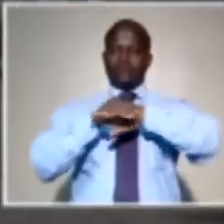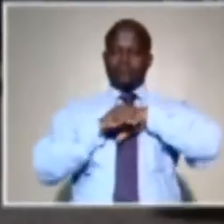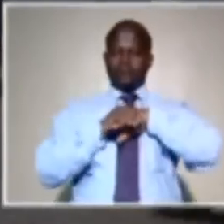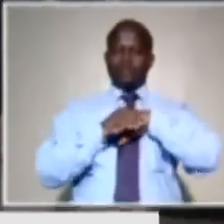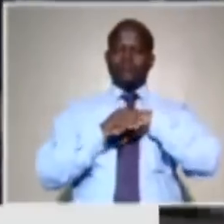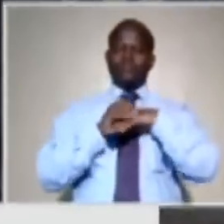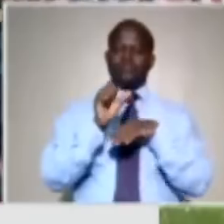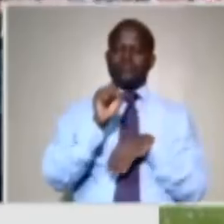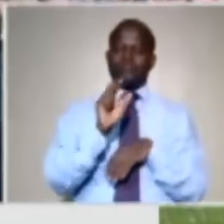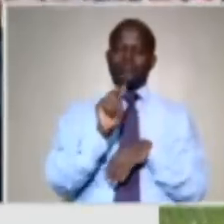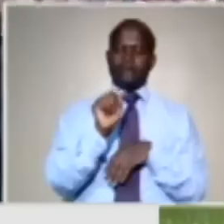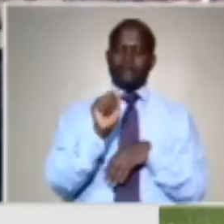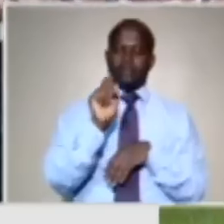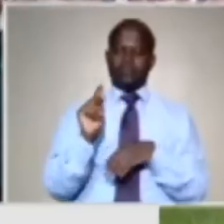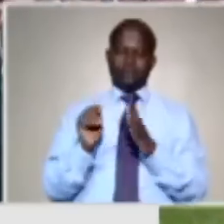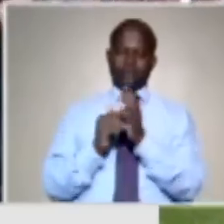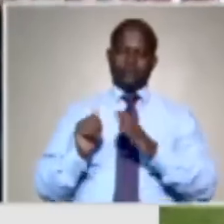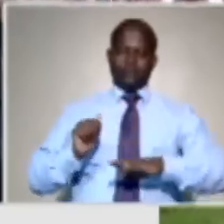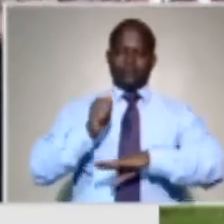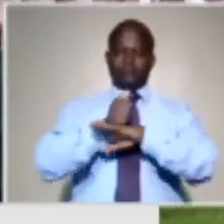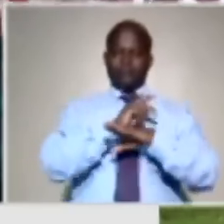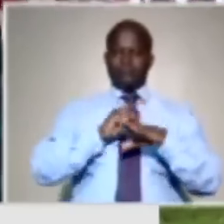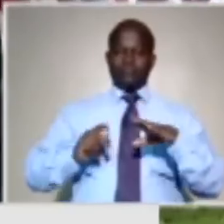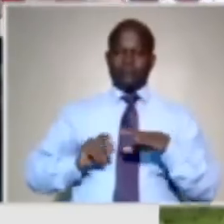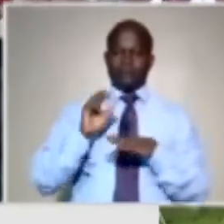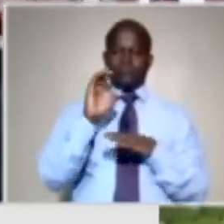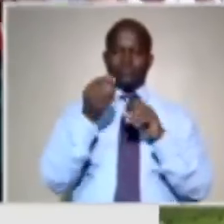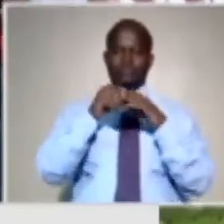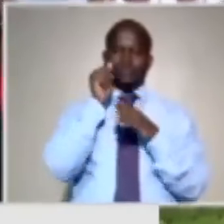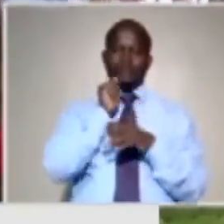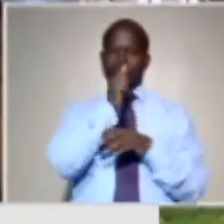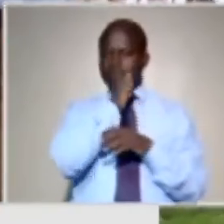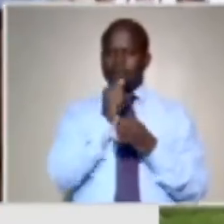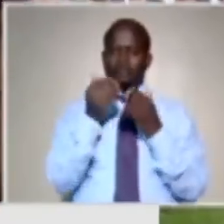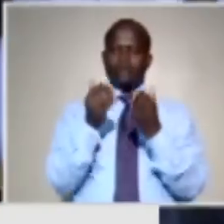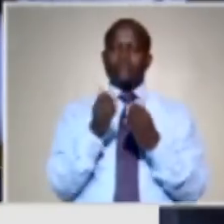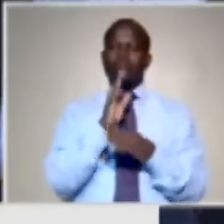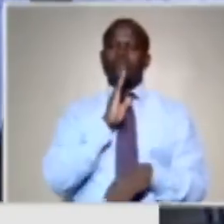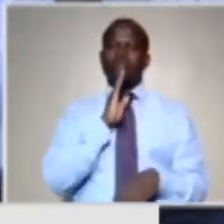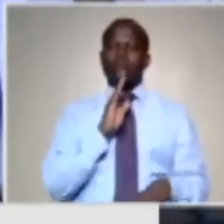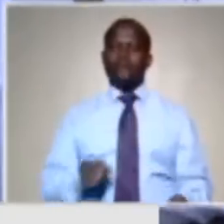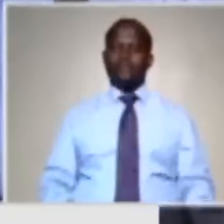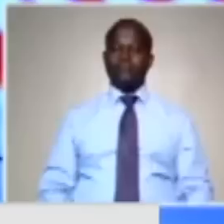Rishi Sunak kwimika kandi umwami Charles wa gatatu bikaba bizaba kuwa gatandatu w'iki cyumweru